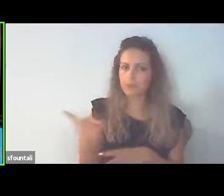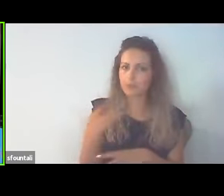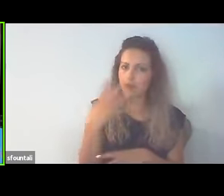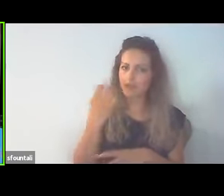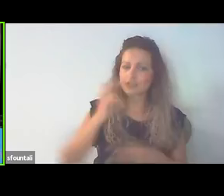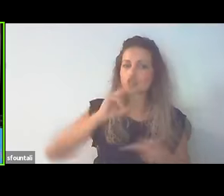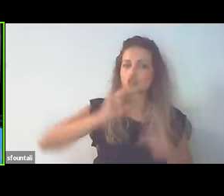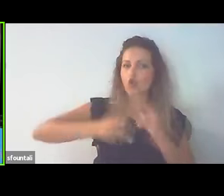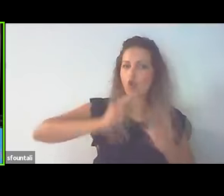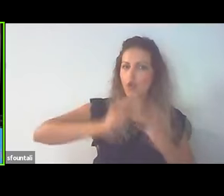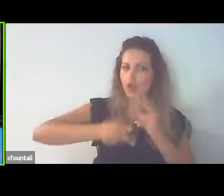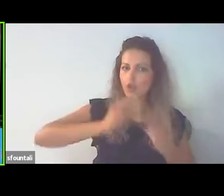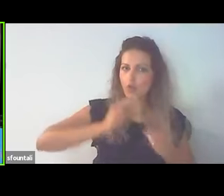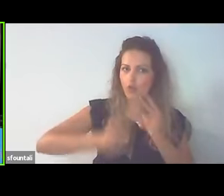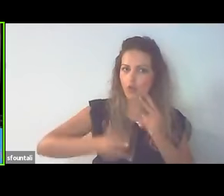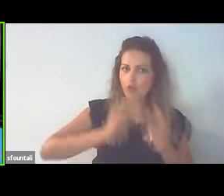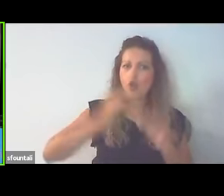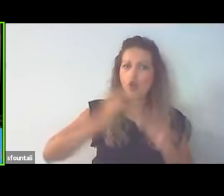το κλείσιμό μας.